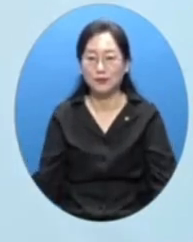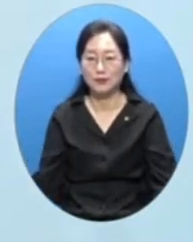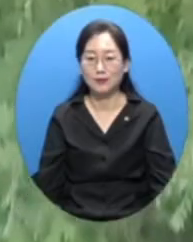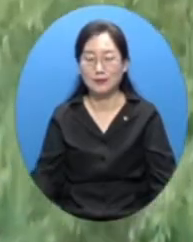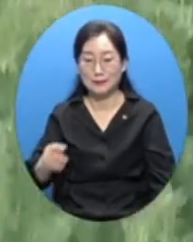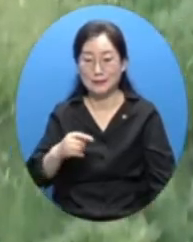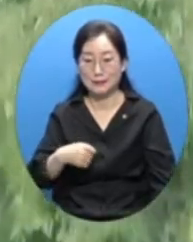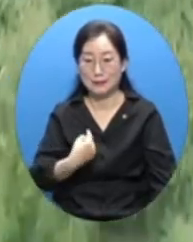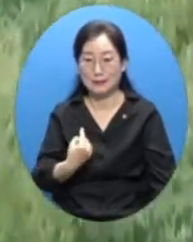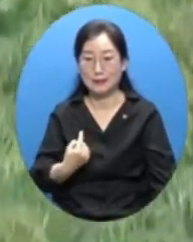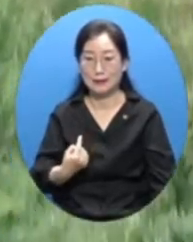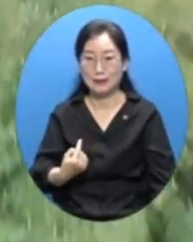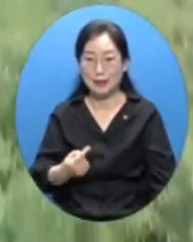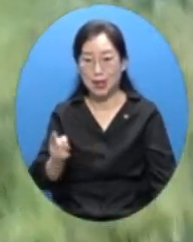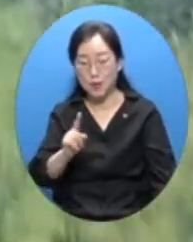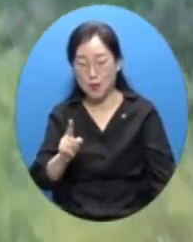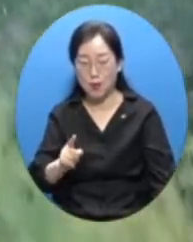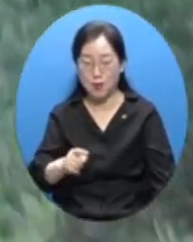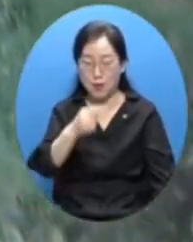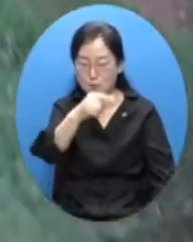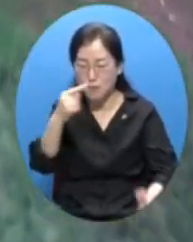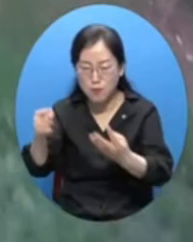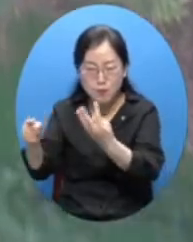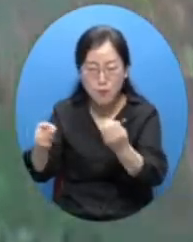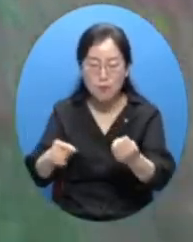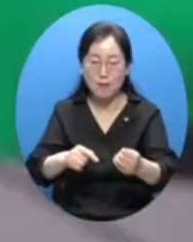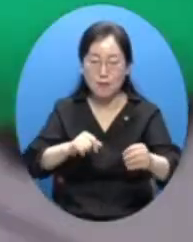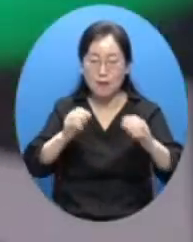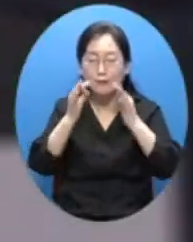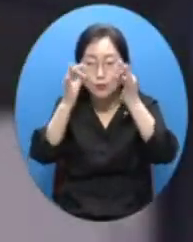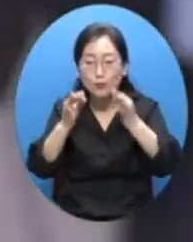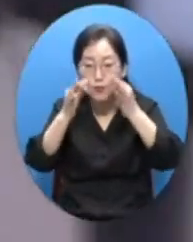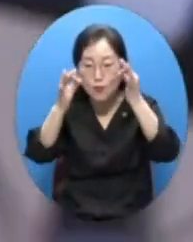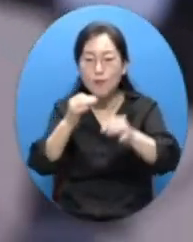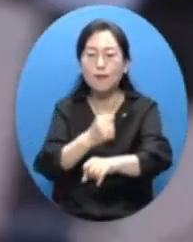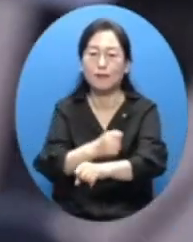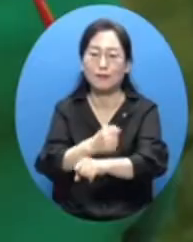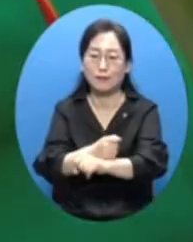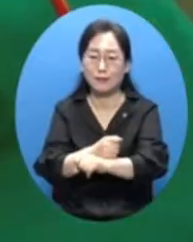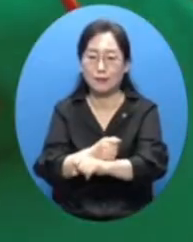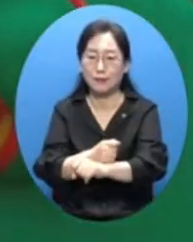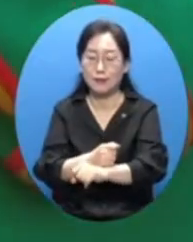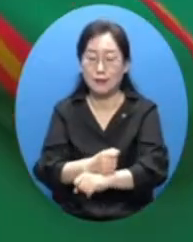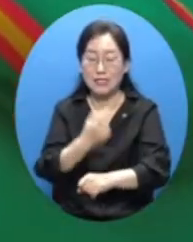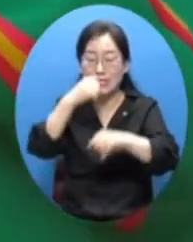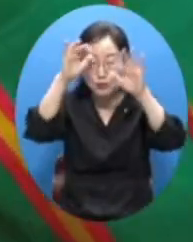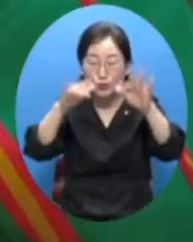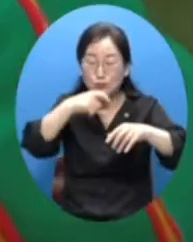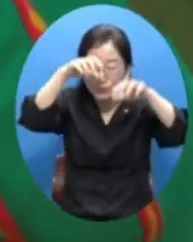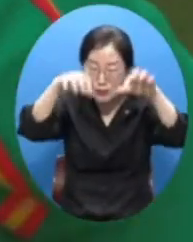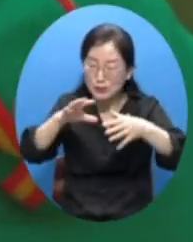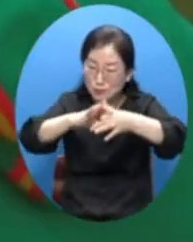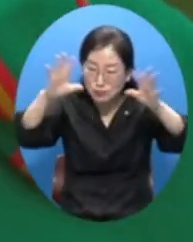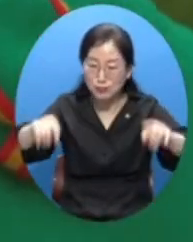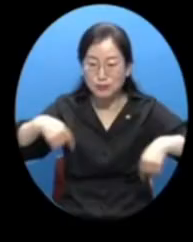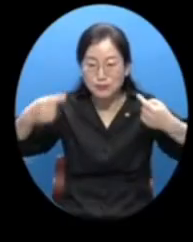자기가 손할 수 있는 것을 뭐든지 얼마나 노력을 하는지 눈이 오나 비가 오나 휠체어를